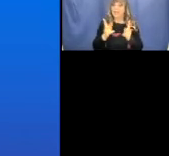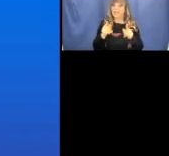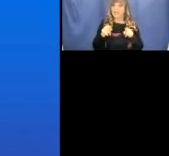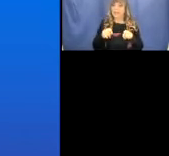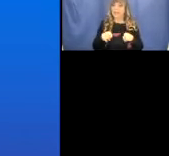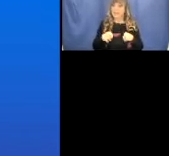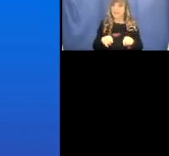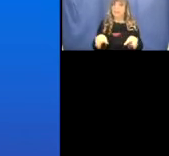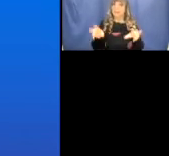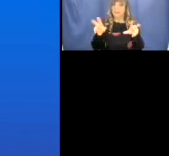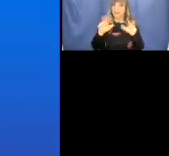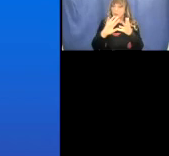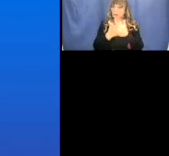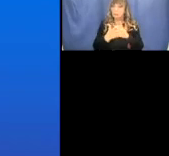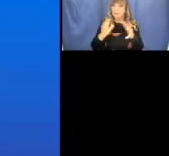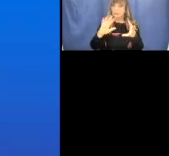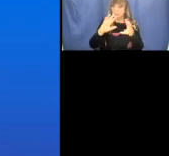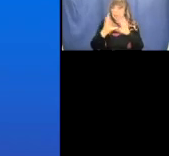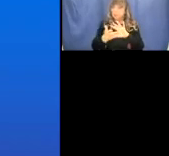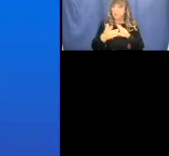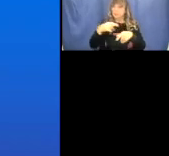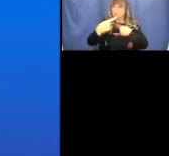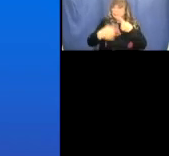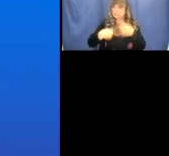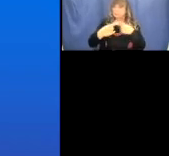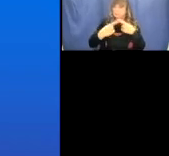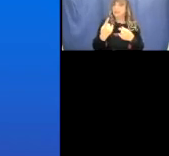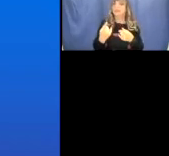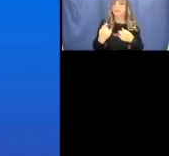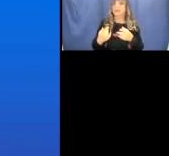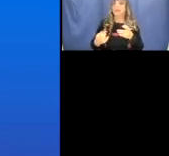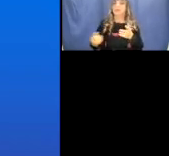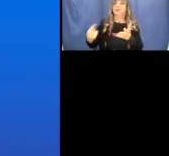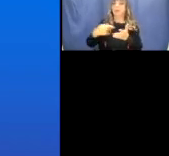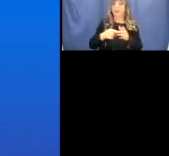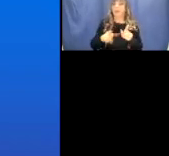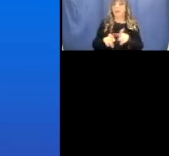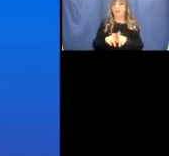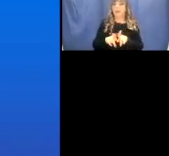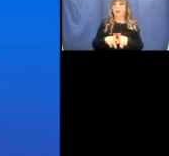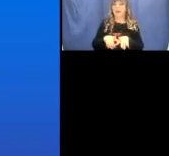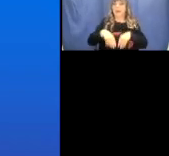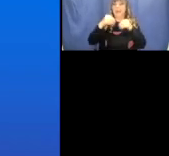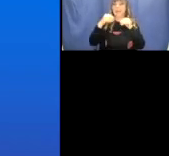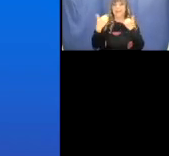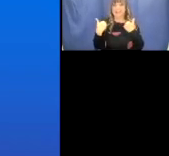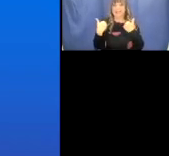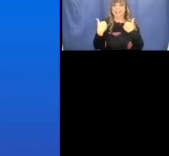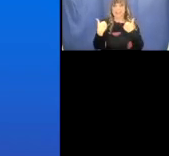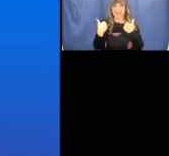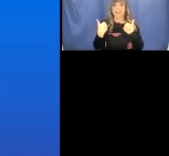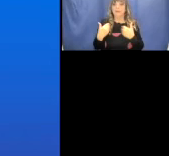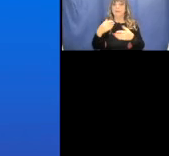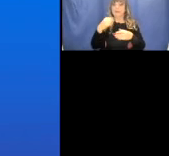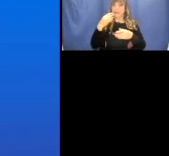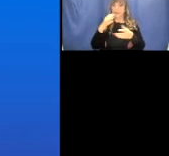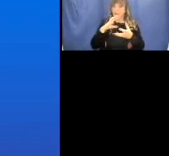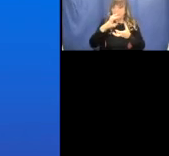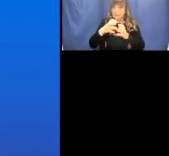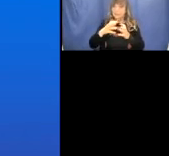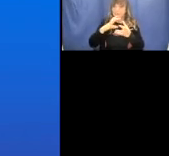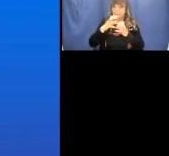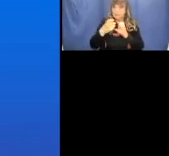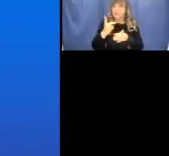riportino la faccia nella posizione iniziale cioè rotazioni multiple riportino questa faccia qua